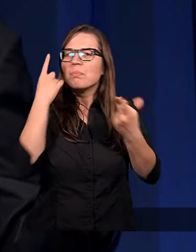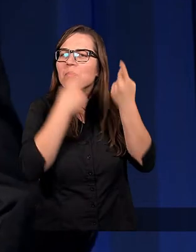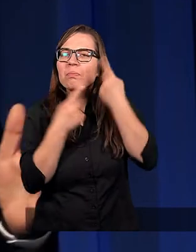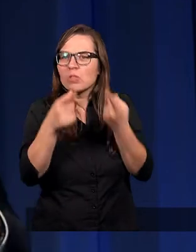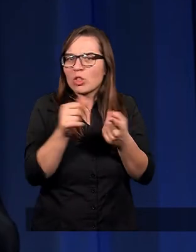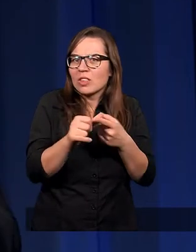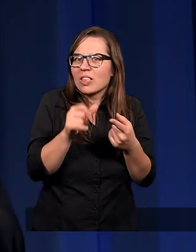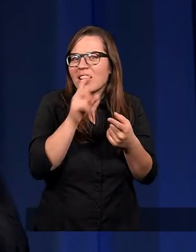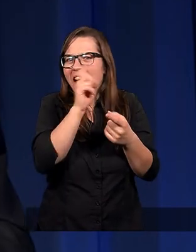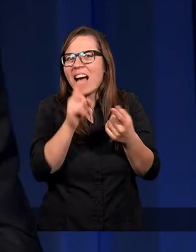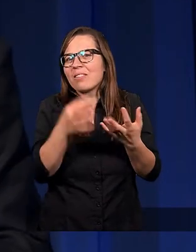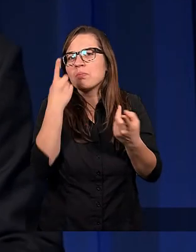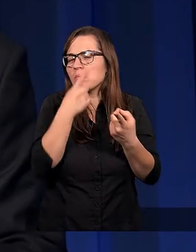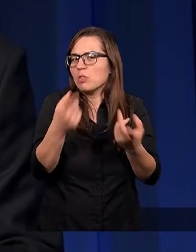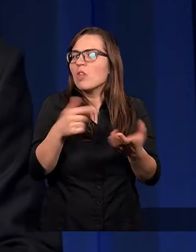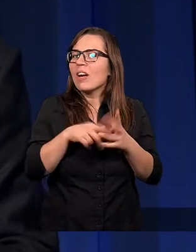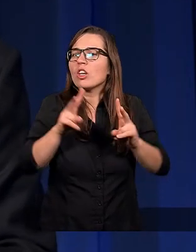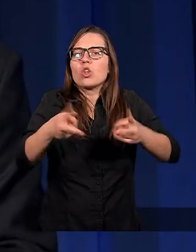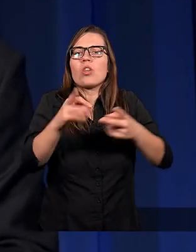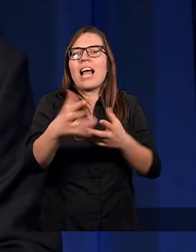To nie jest taka abstrakcja, takie rzeczy się działy.